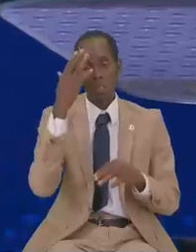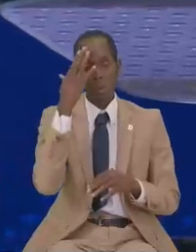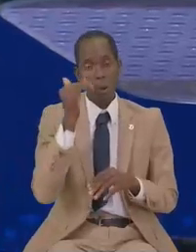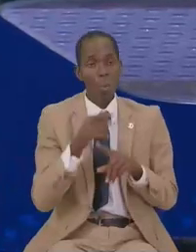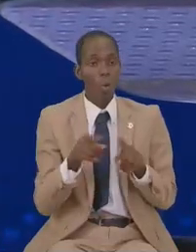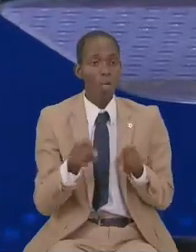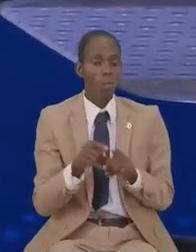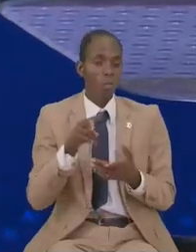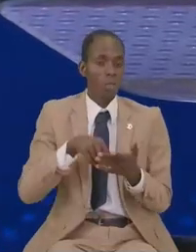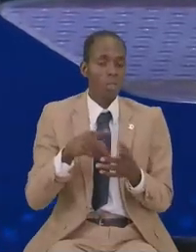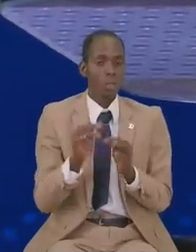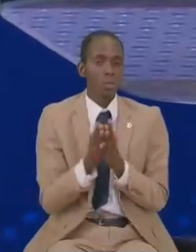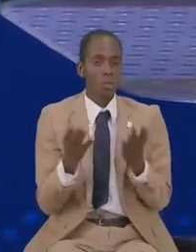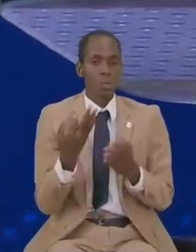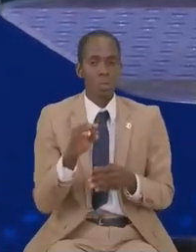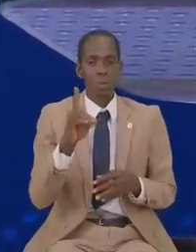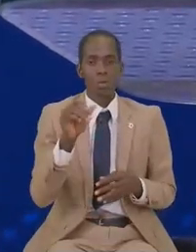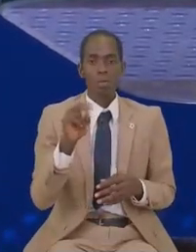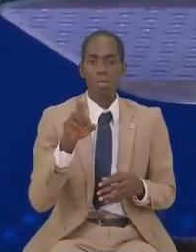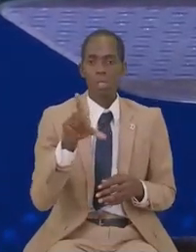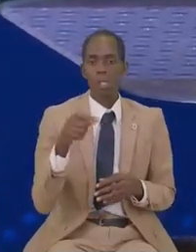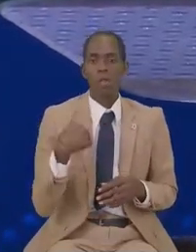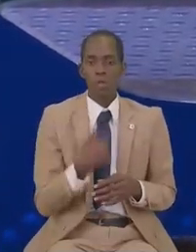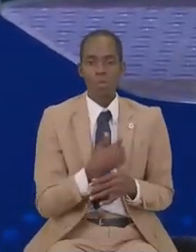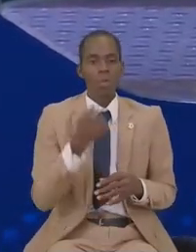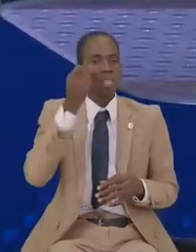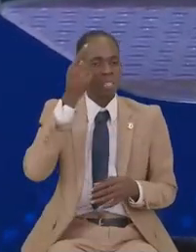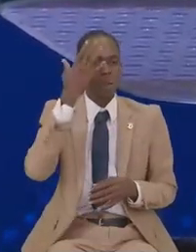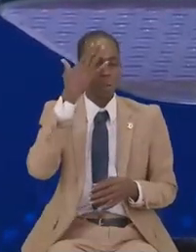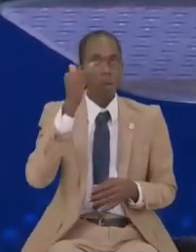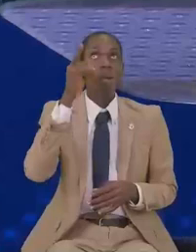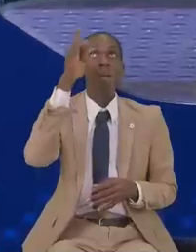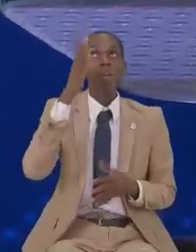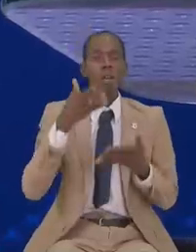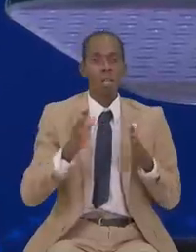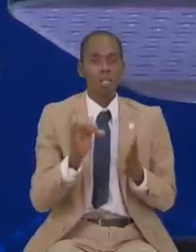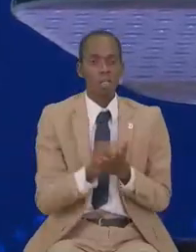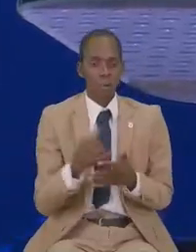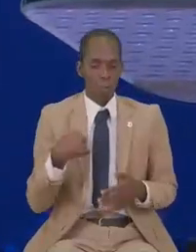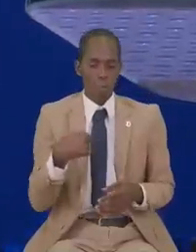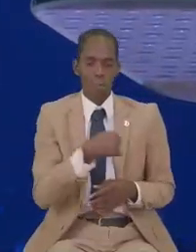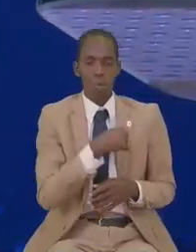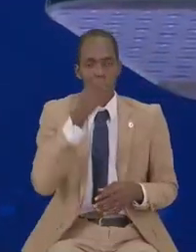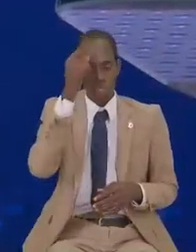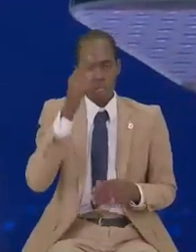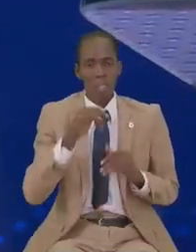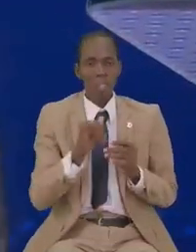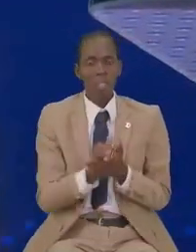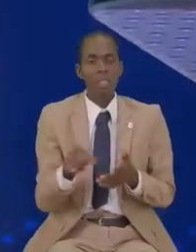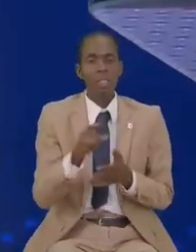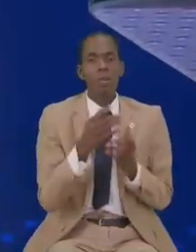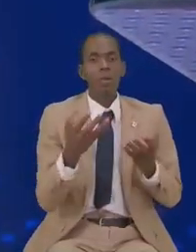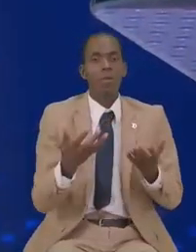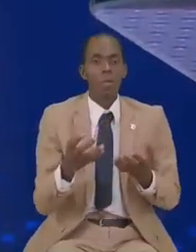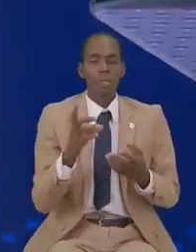pas compris pourquoi. Mais en lisant le livre de Daniel, de Jérémie, on va comprendre pourquoi Dieu a fait cela. Le Seigneur